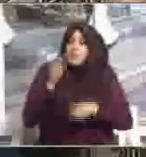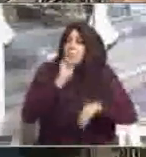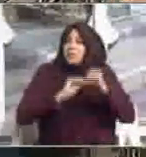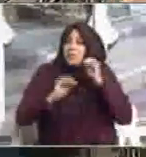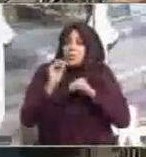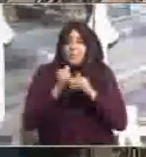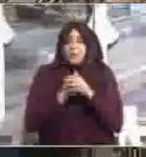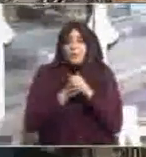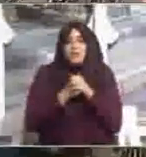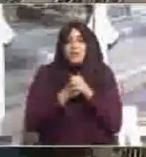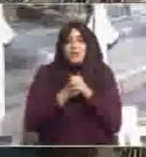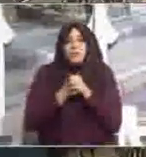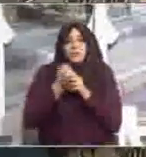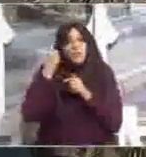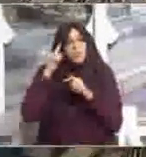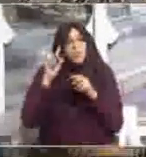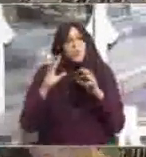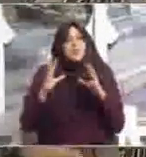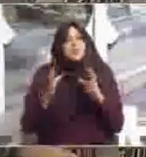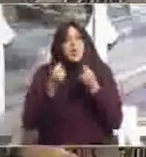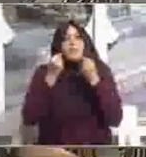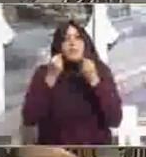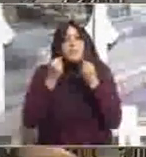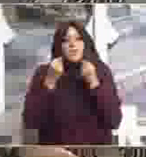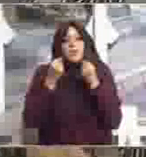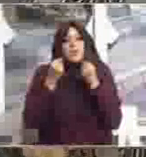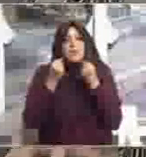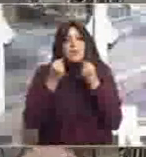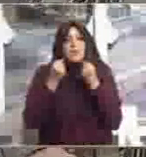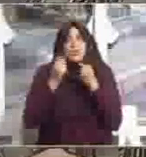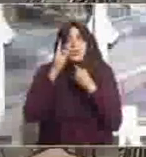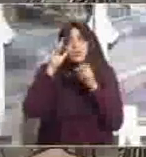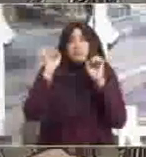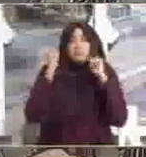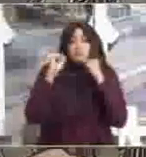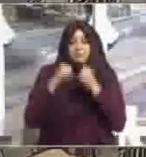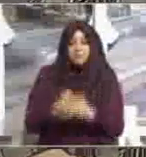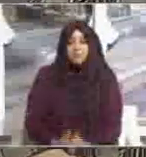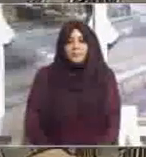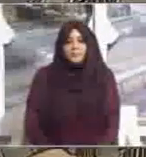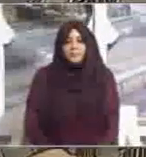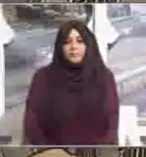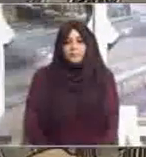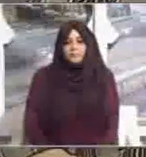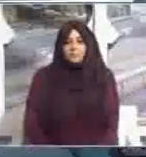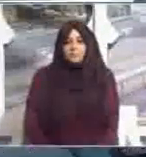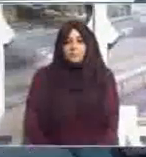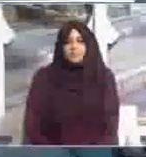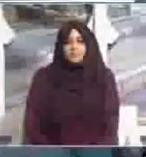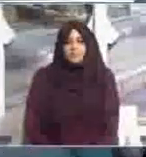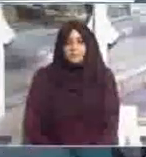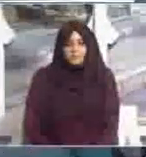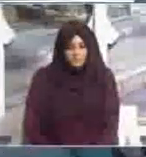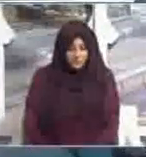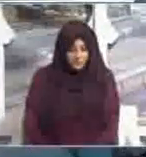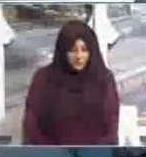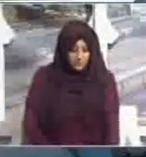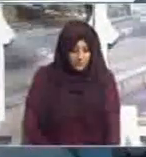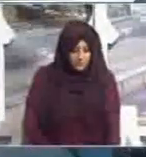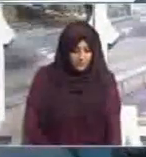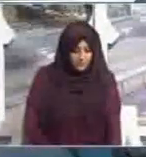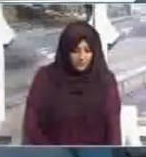بها باش يسلك عمر من غضب الله. اذا فهمنا يا دكتور باللي هي قالت بعد لا تزوج هذا هو الزوج